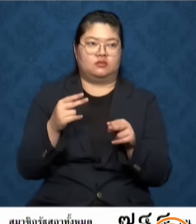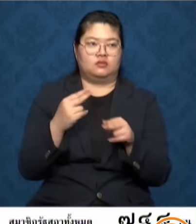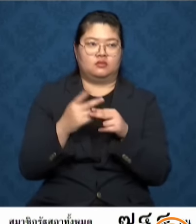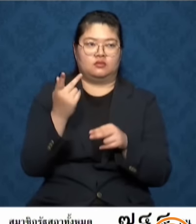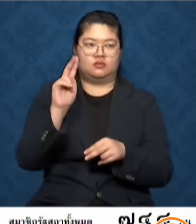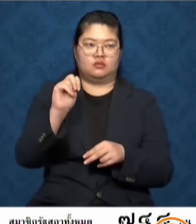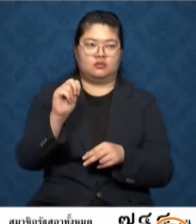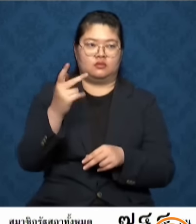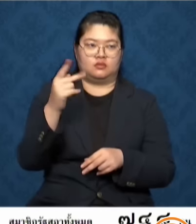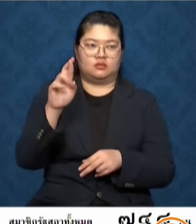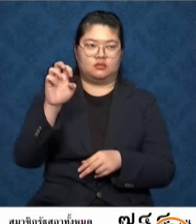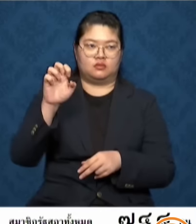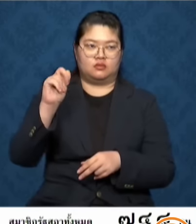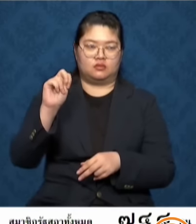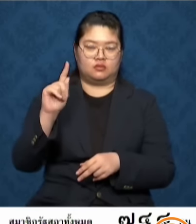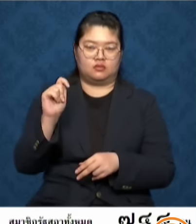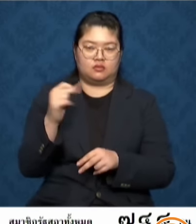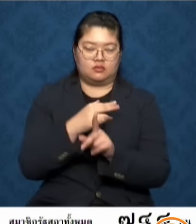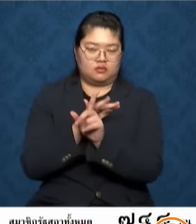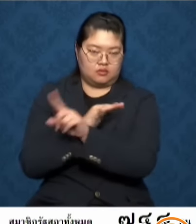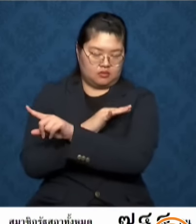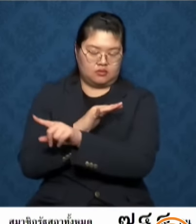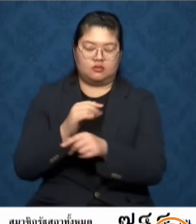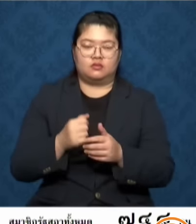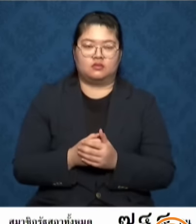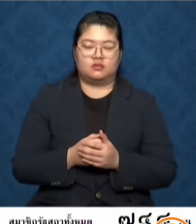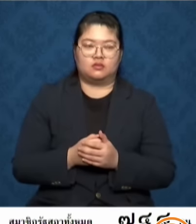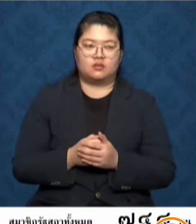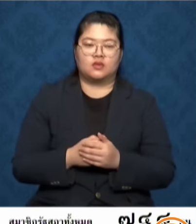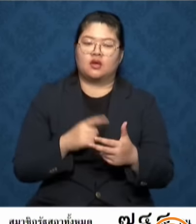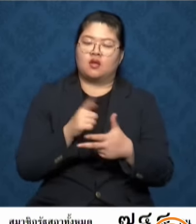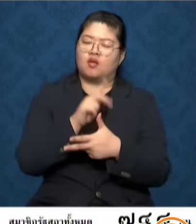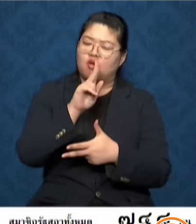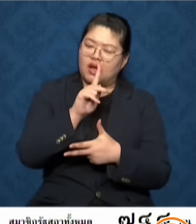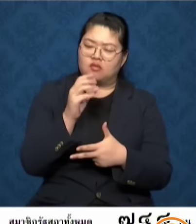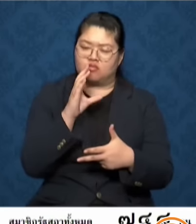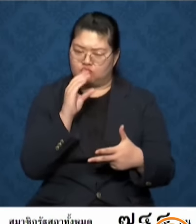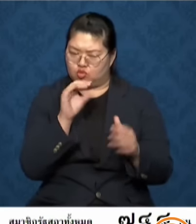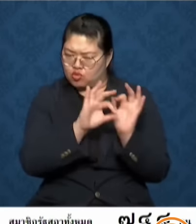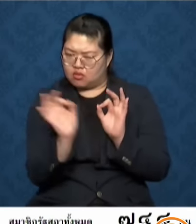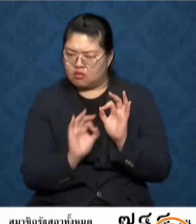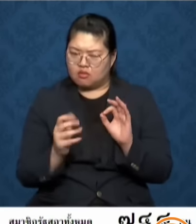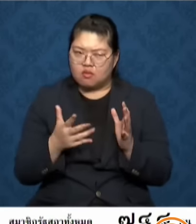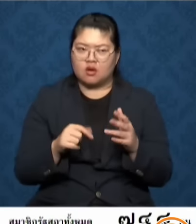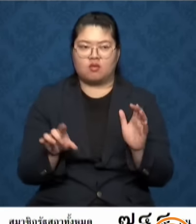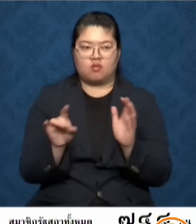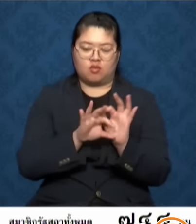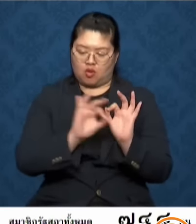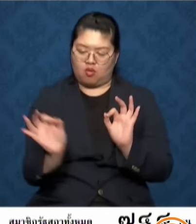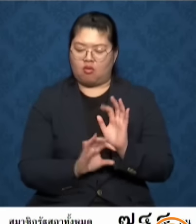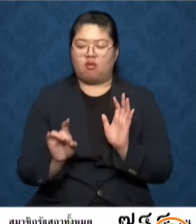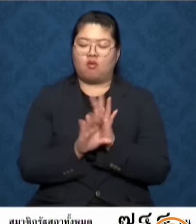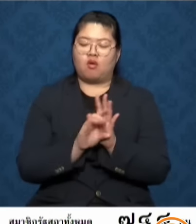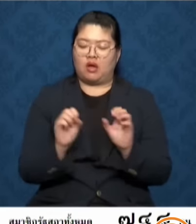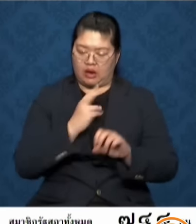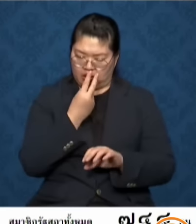ยน่ามคำวธิสัของทานนัคลนก็ไมมส่วไหนทพูถกَเกไงเชนกครัโยถเราไปดูใวั Ricky Longุทายครับต้เราเขีนวช